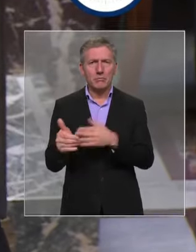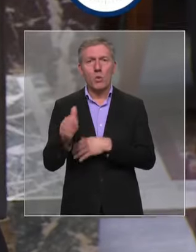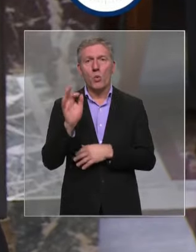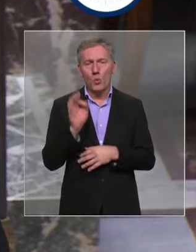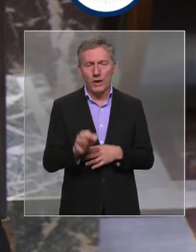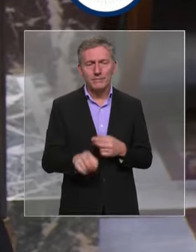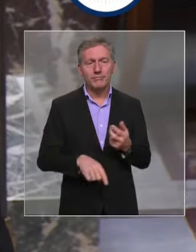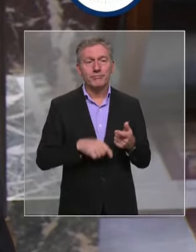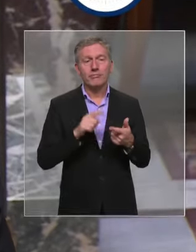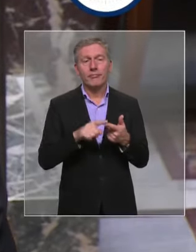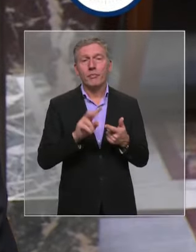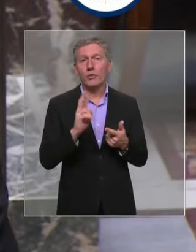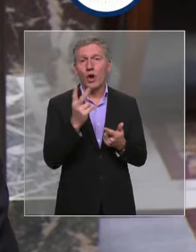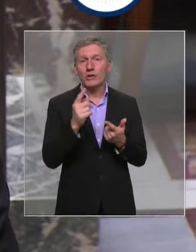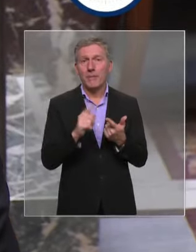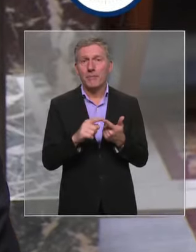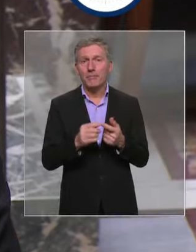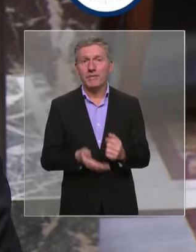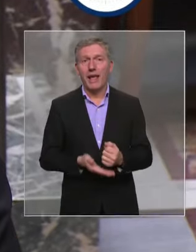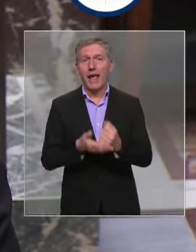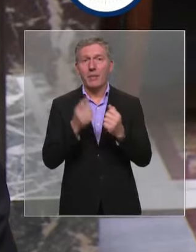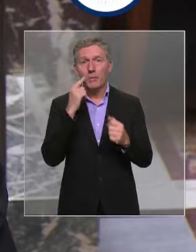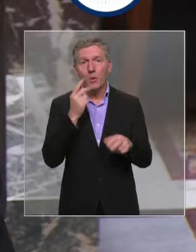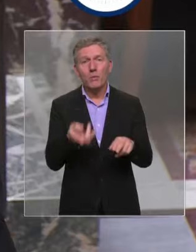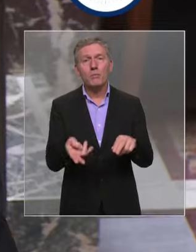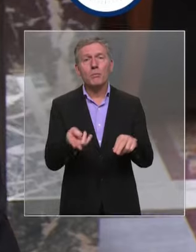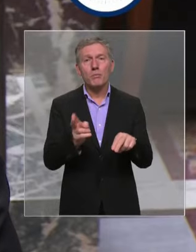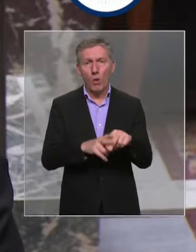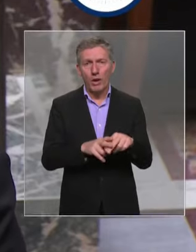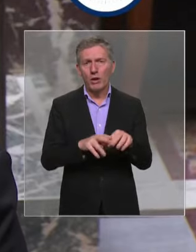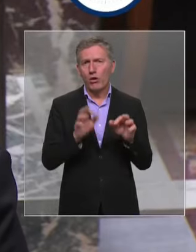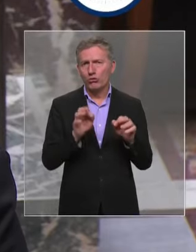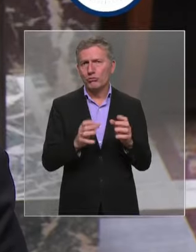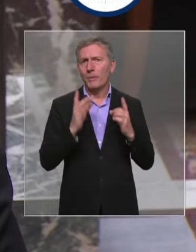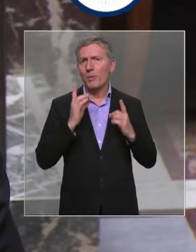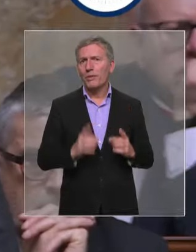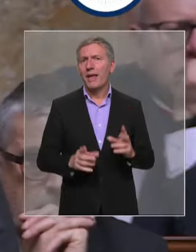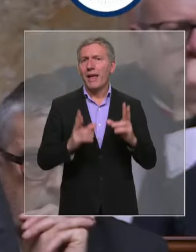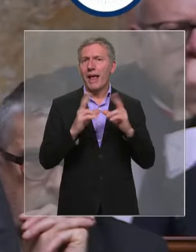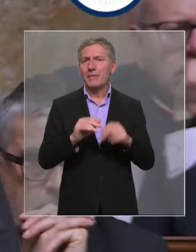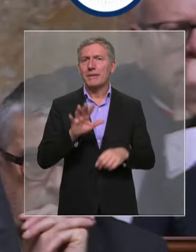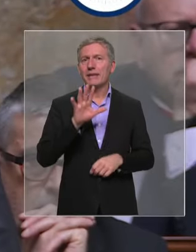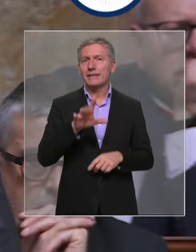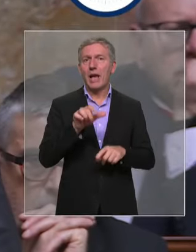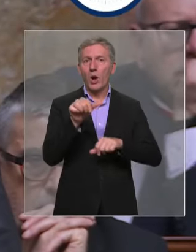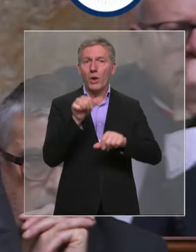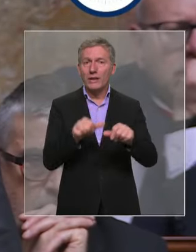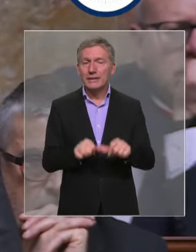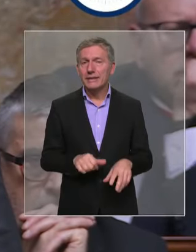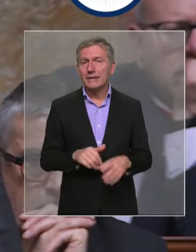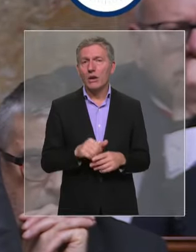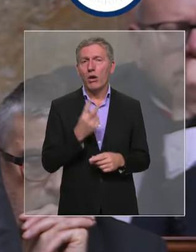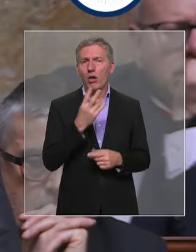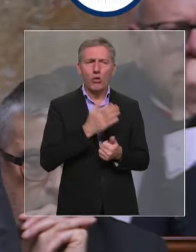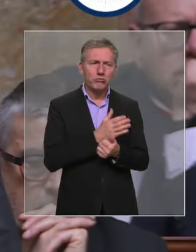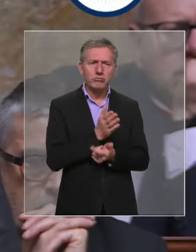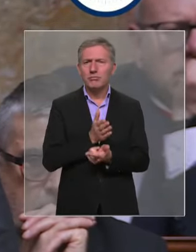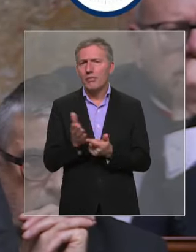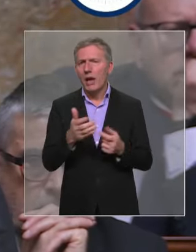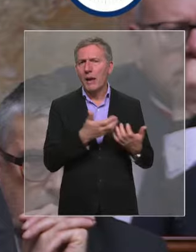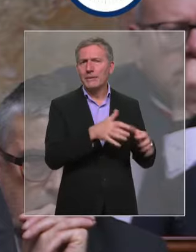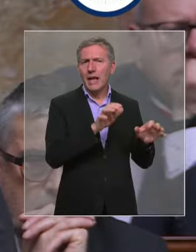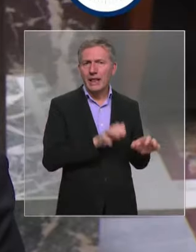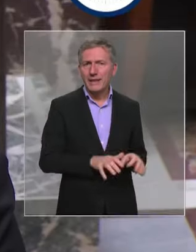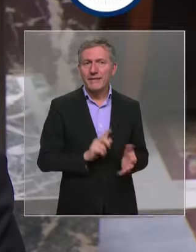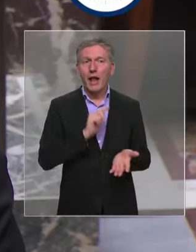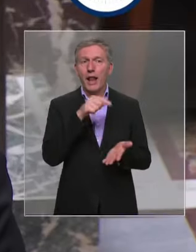point sur l'élément de l'aide à mourir. Vous avez rappelé, monsieur le député, les 5 conditions, les 2 qui sont un peu administratives, à savoir le